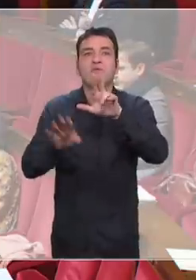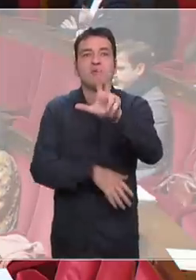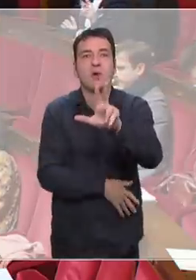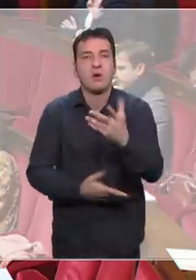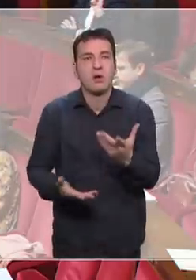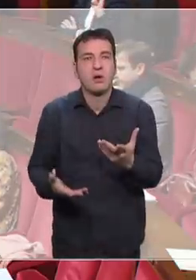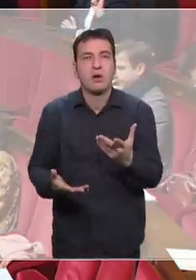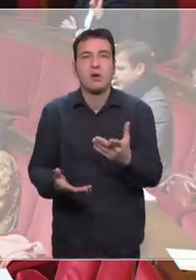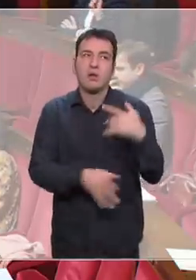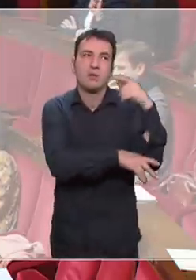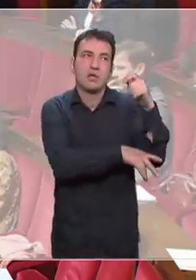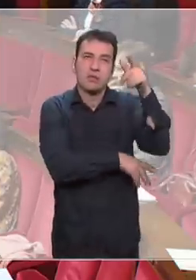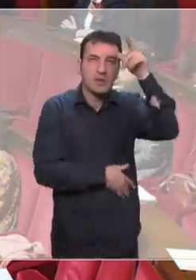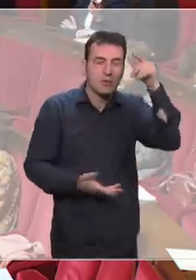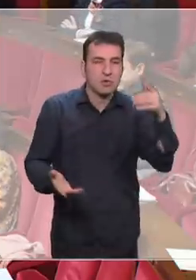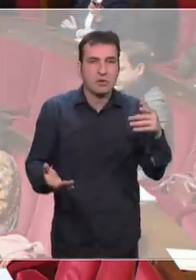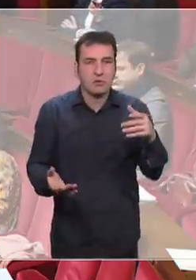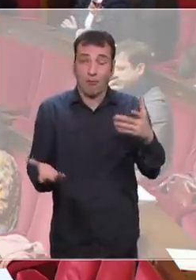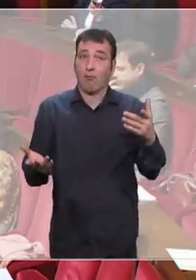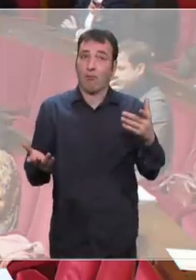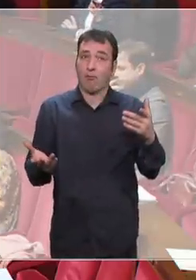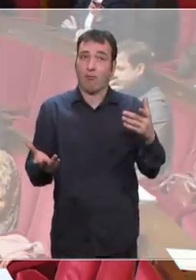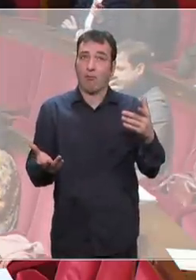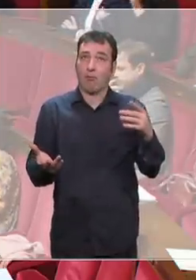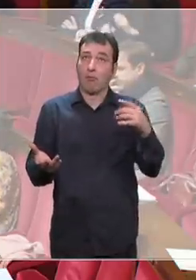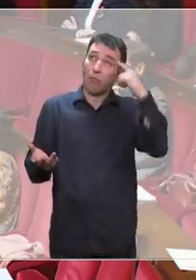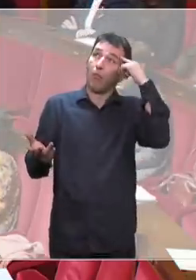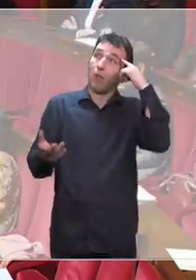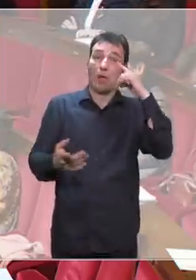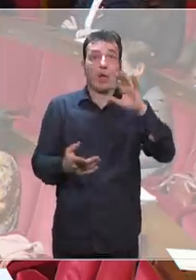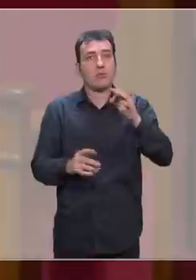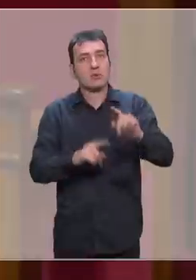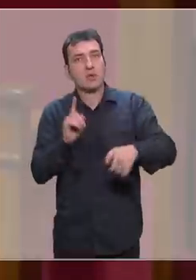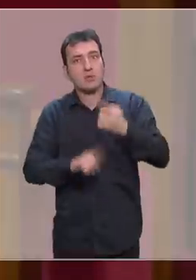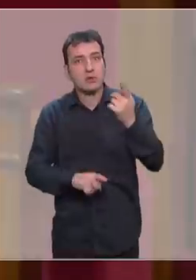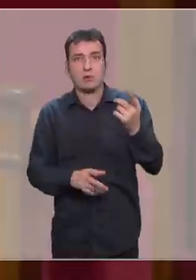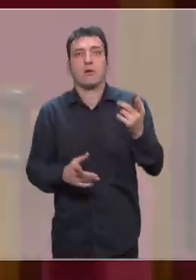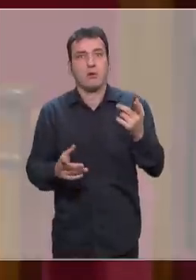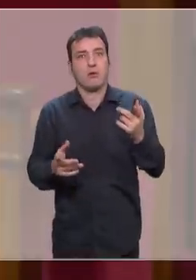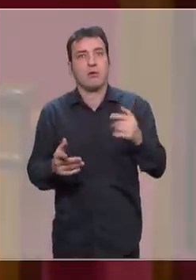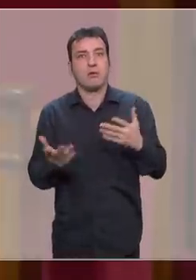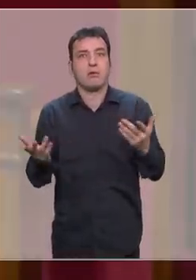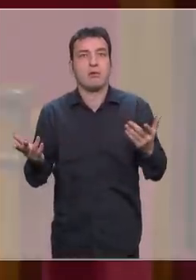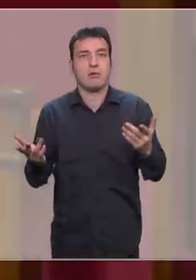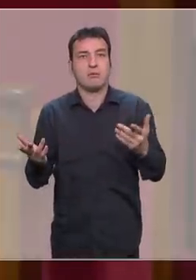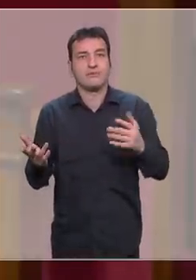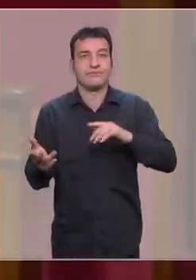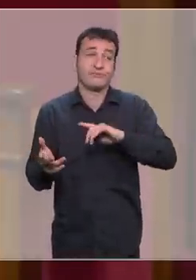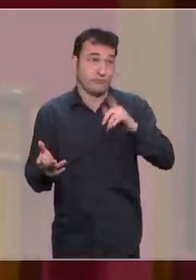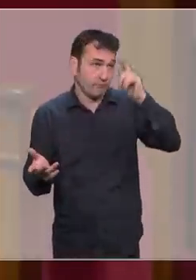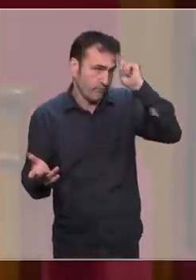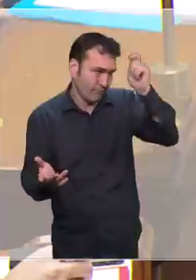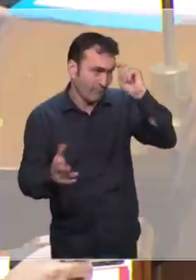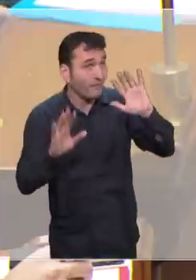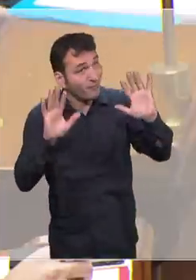de la République semble soudain découvrir l'importance et l'intérêt des services express métropolitains. Nous le